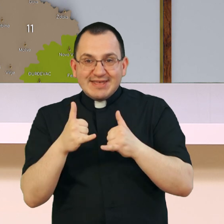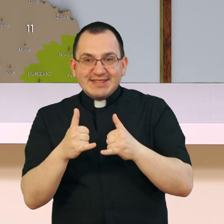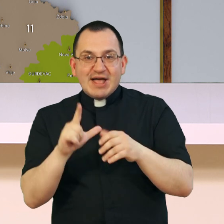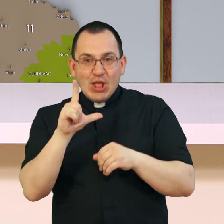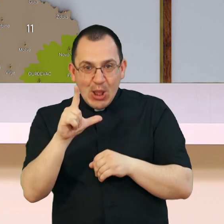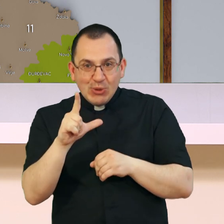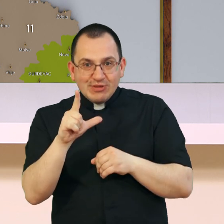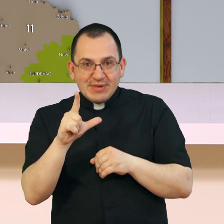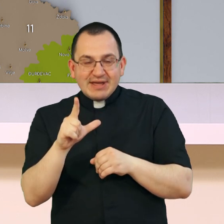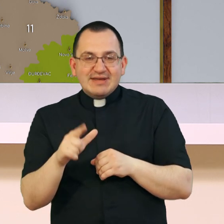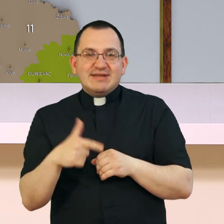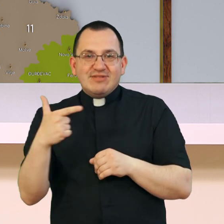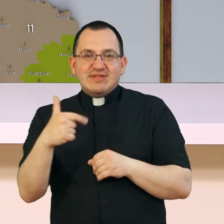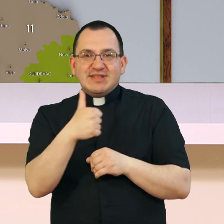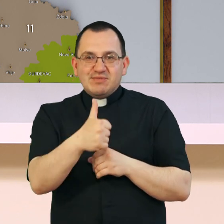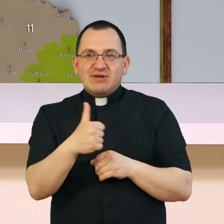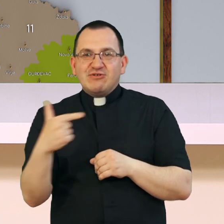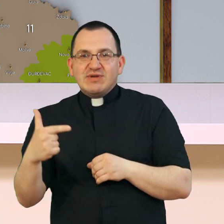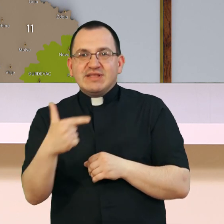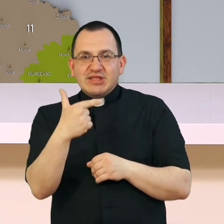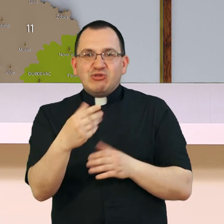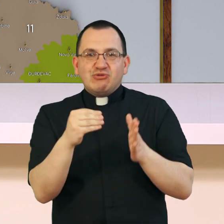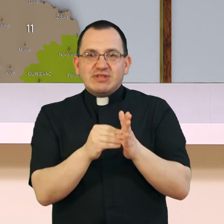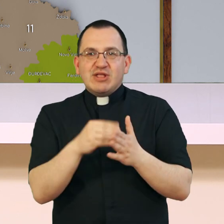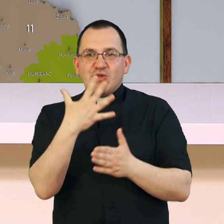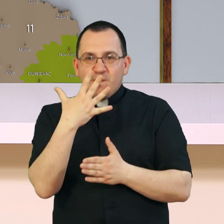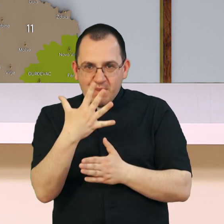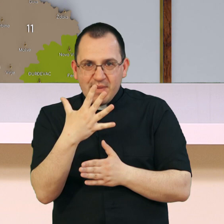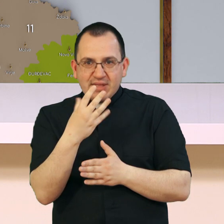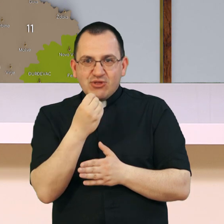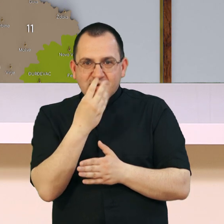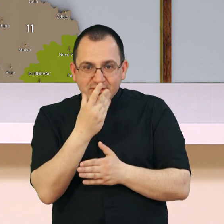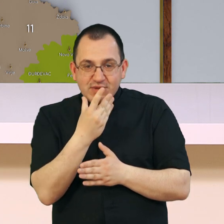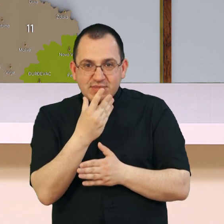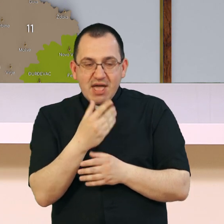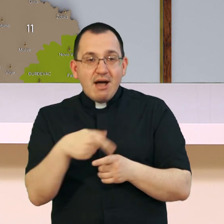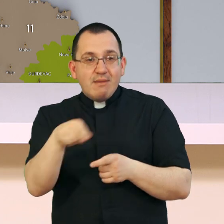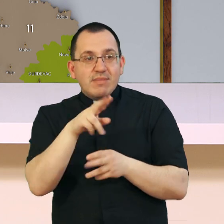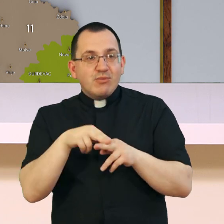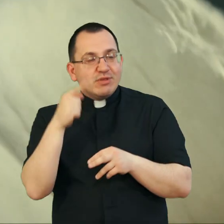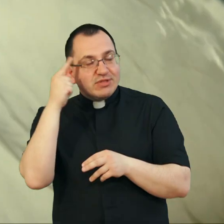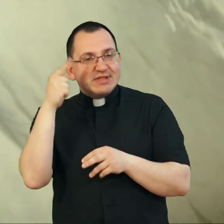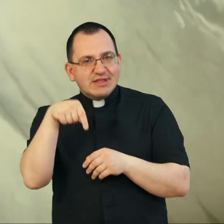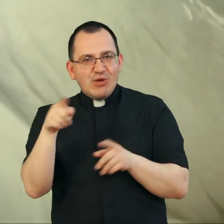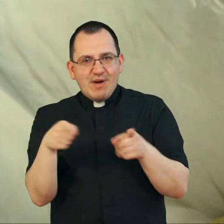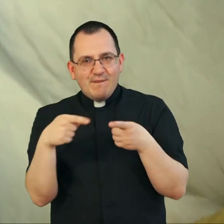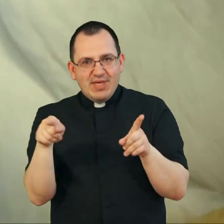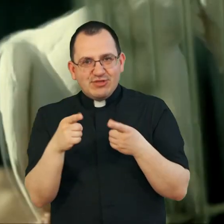Ludbregu 21. i 22. svibnja ove godine, prisjetimo se ove pjesme i spota.